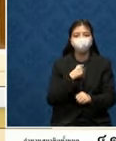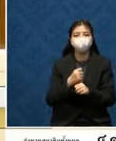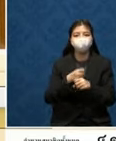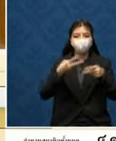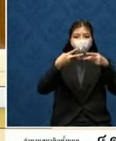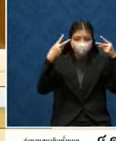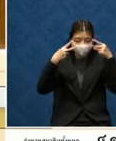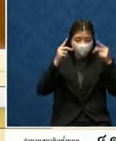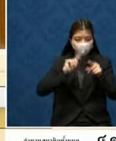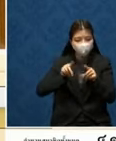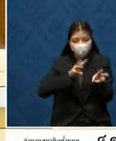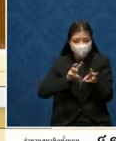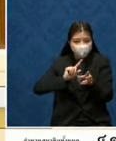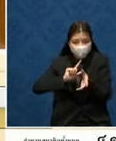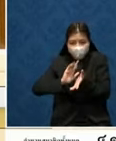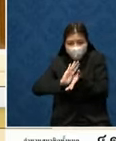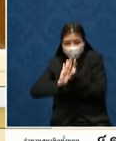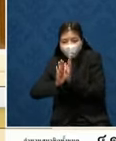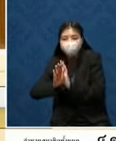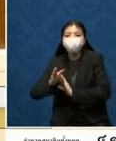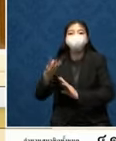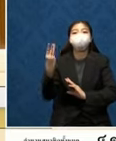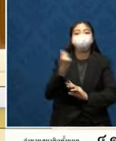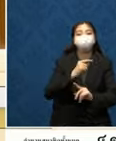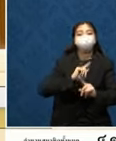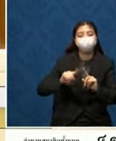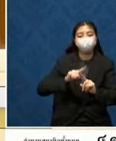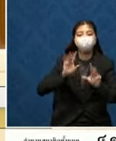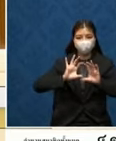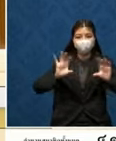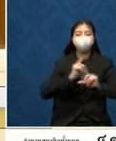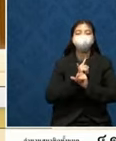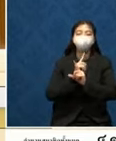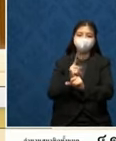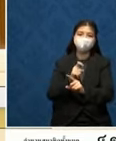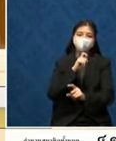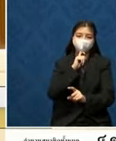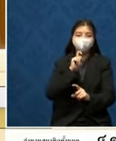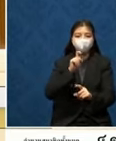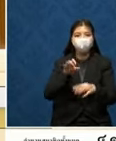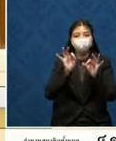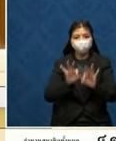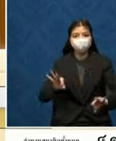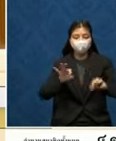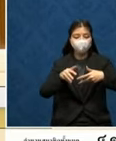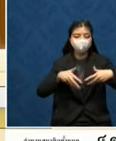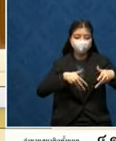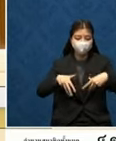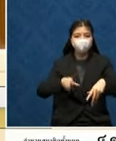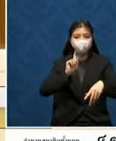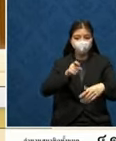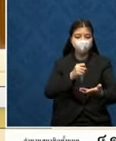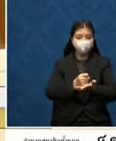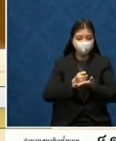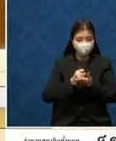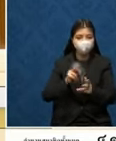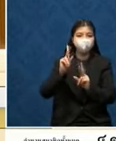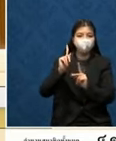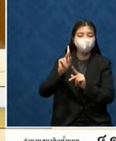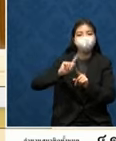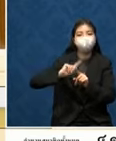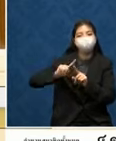โจรนะครับแล้วข้อสำคัญคือประชาชนต้องเป็นเป็นส่วนร่วมในการที่จะช่วยเฝ้าระวังด้วยนะถ้าพูดปากรอยๆก็ไม่ได้